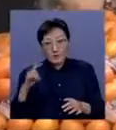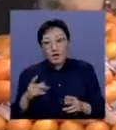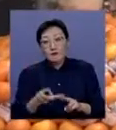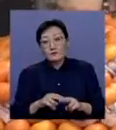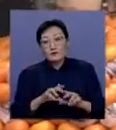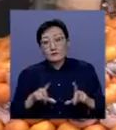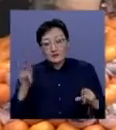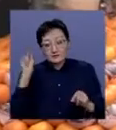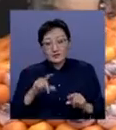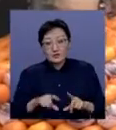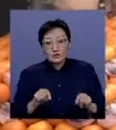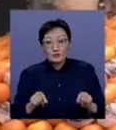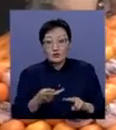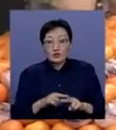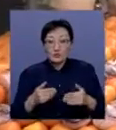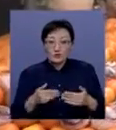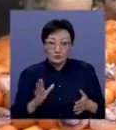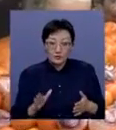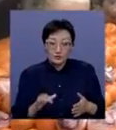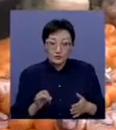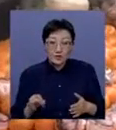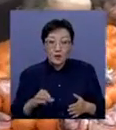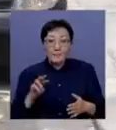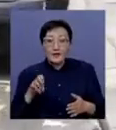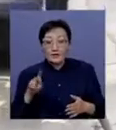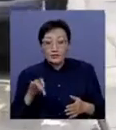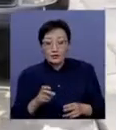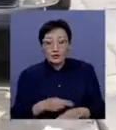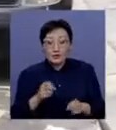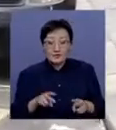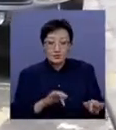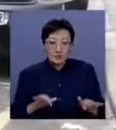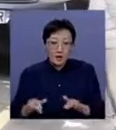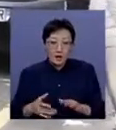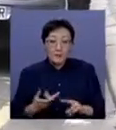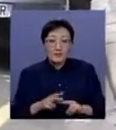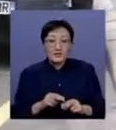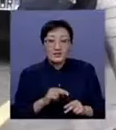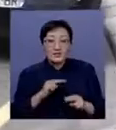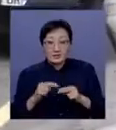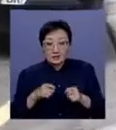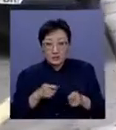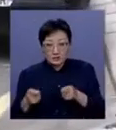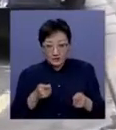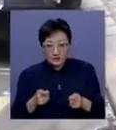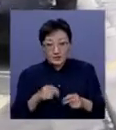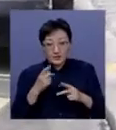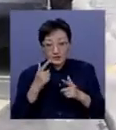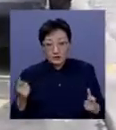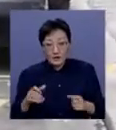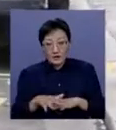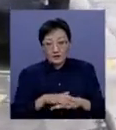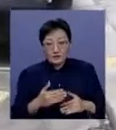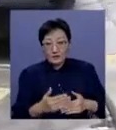мен балабақшалар өз есіктерін ашады. Сондықтан Макрон қауіпсіздік шараларын барынша сақтауды ескертті. Әсіресе